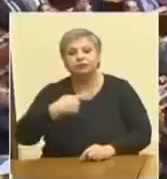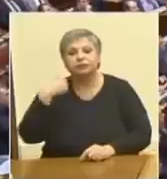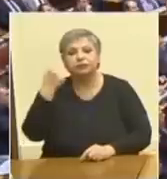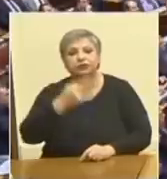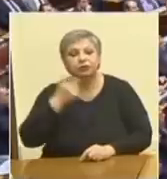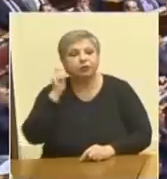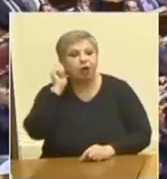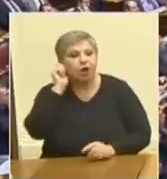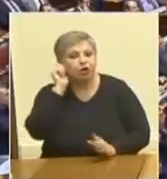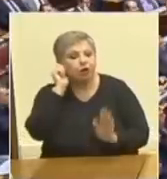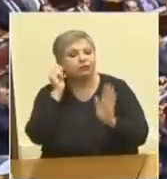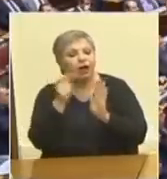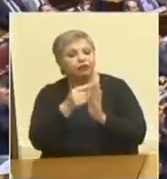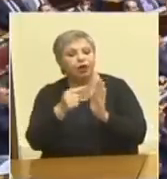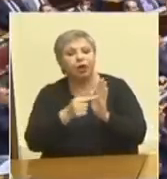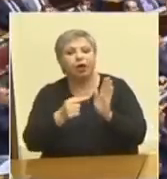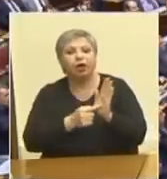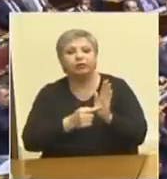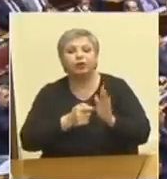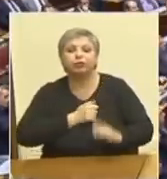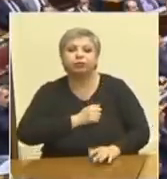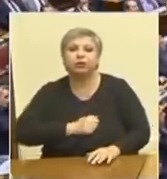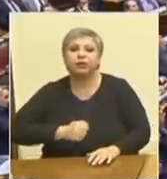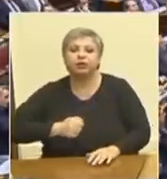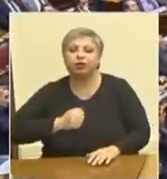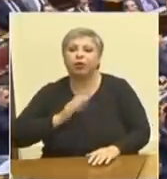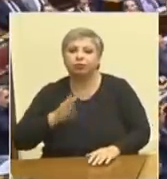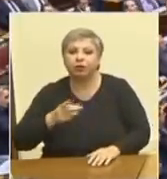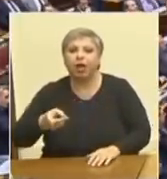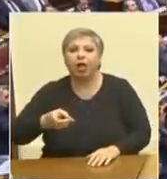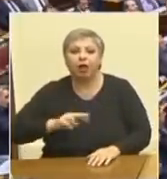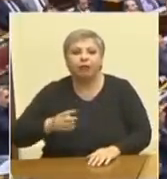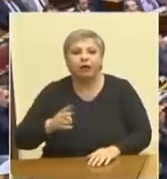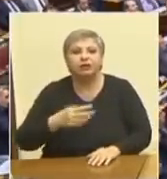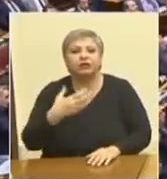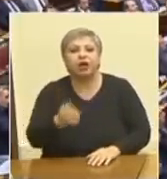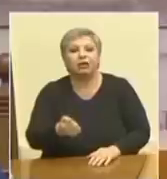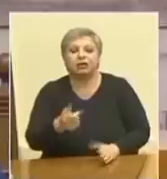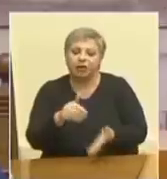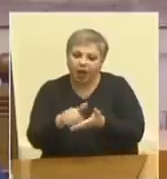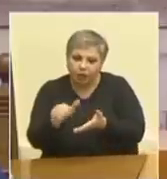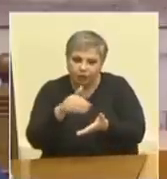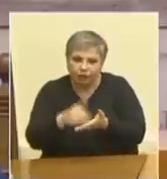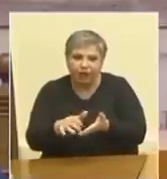έναν προς έναν δυστυχώς μπορεί να δημιουργήσουν και απαντήσεις. Παρακαλώ να αποφεύγονται.